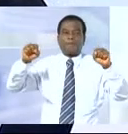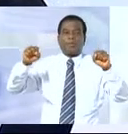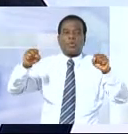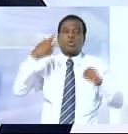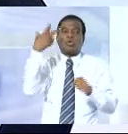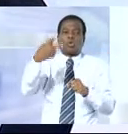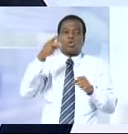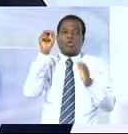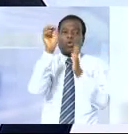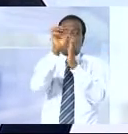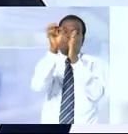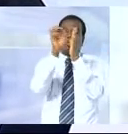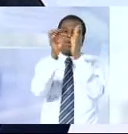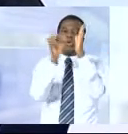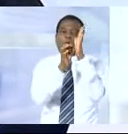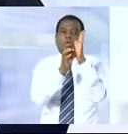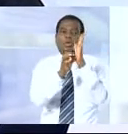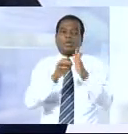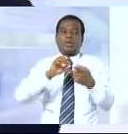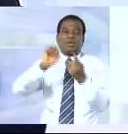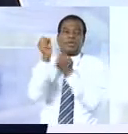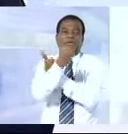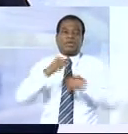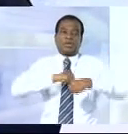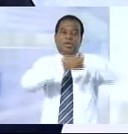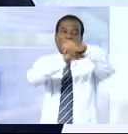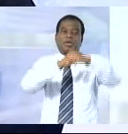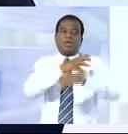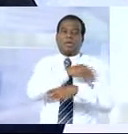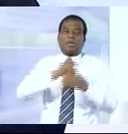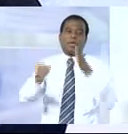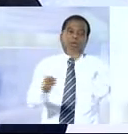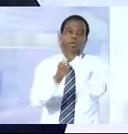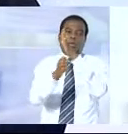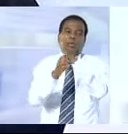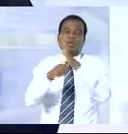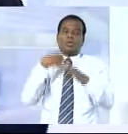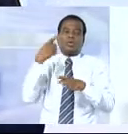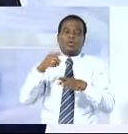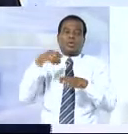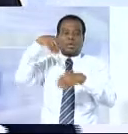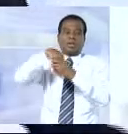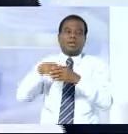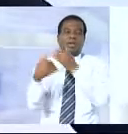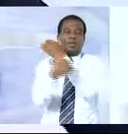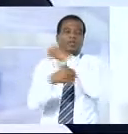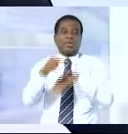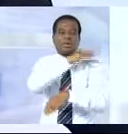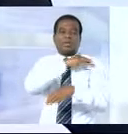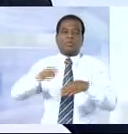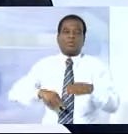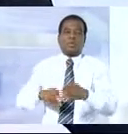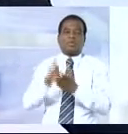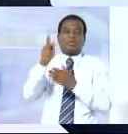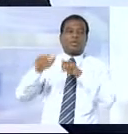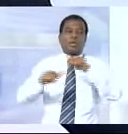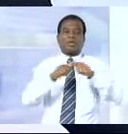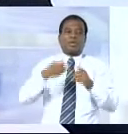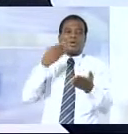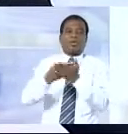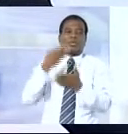Trois points étaient à l'ordre du jour: la situation sécuritaire et économique dans les pays membres, le plan d'action et le budget